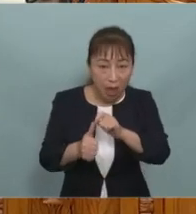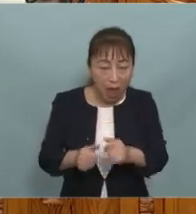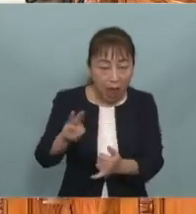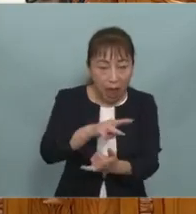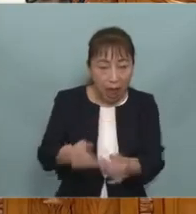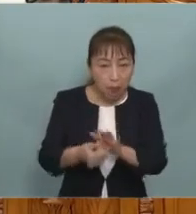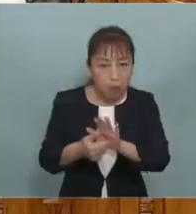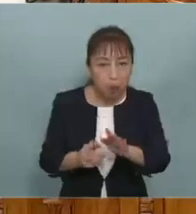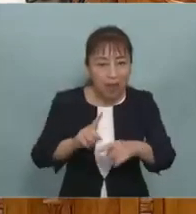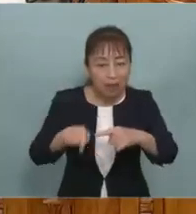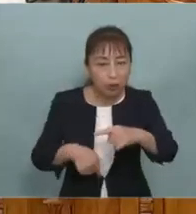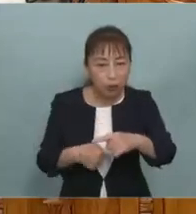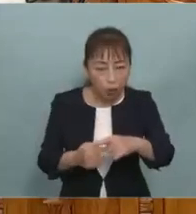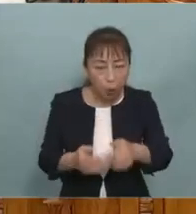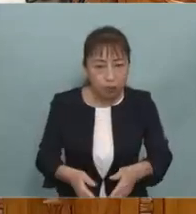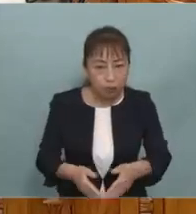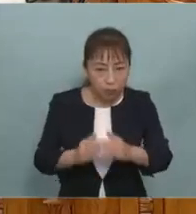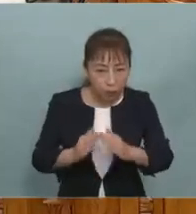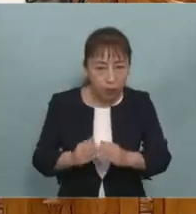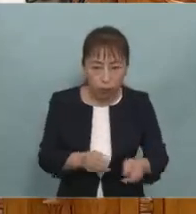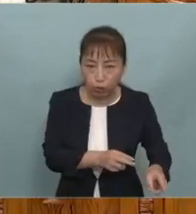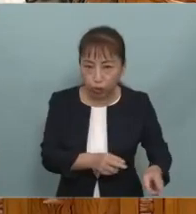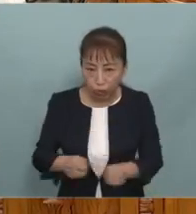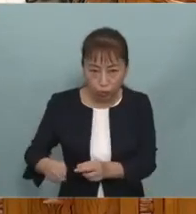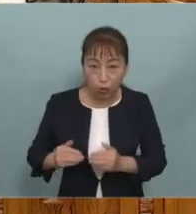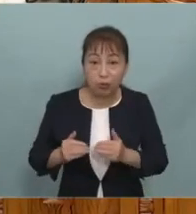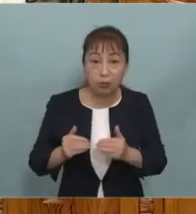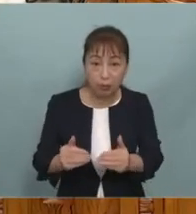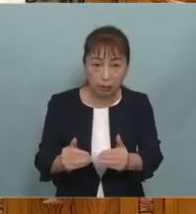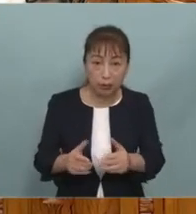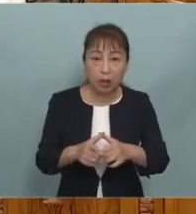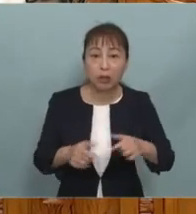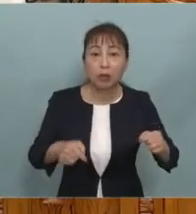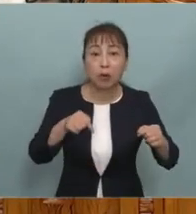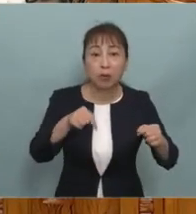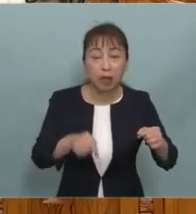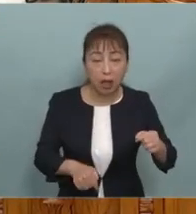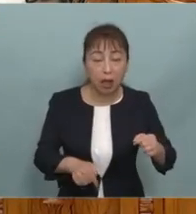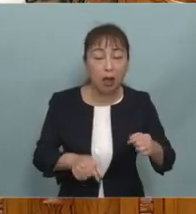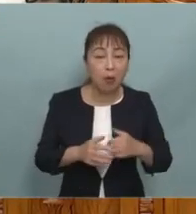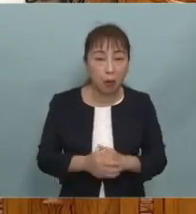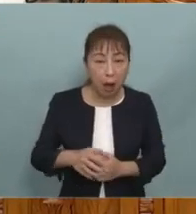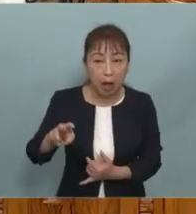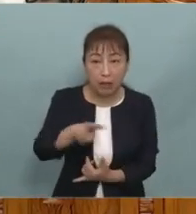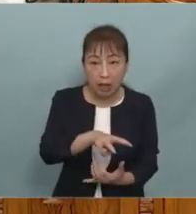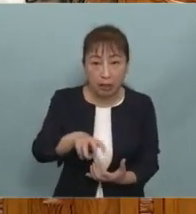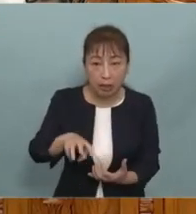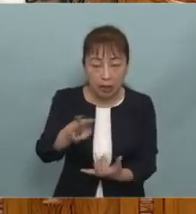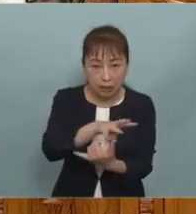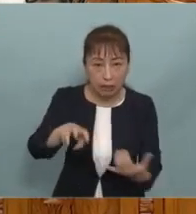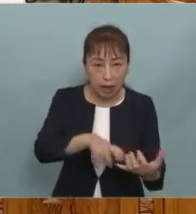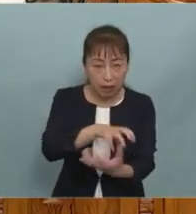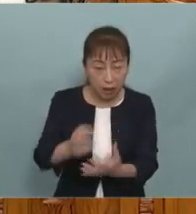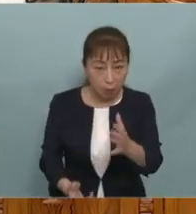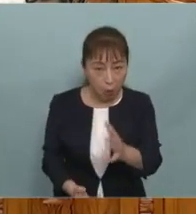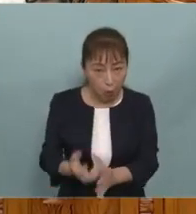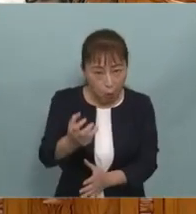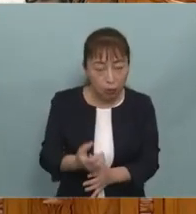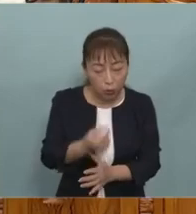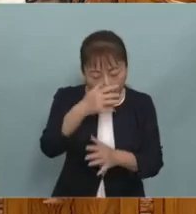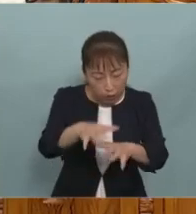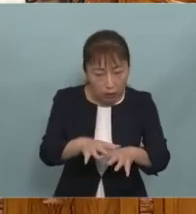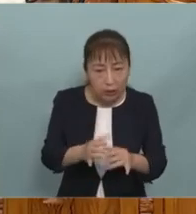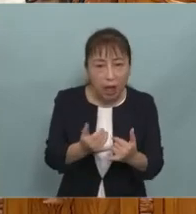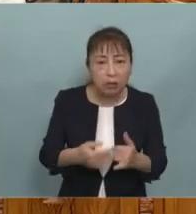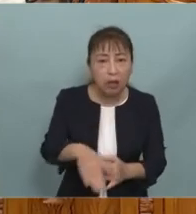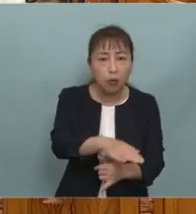向けた準備を進めてまいります日本では一度災害が起こると被災者の方々